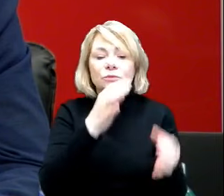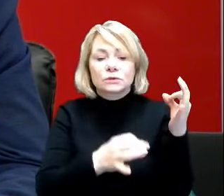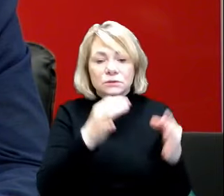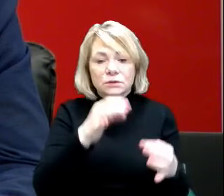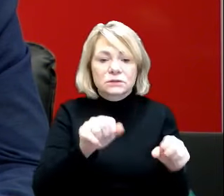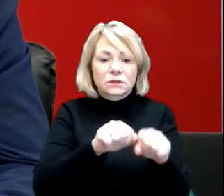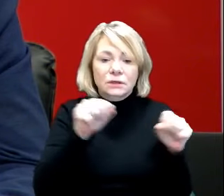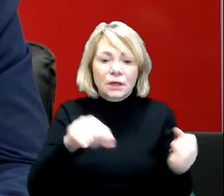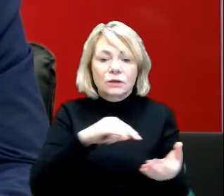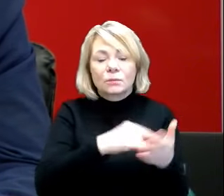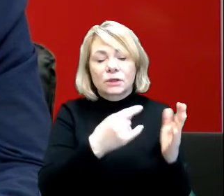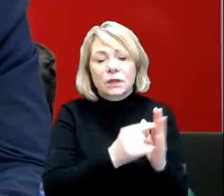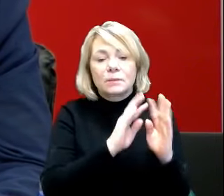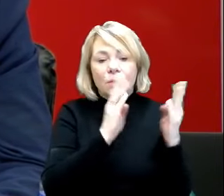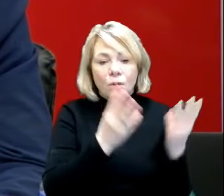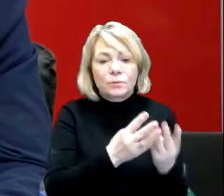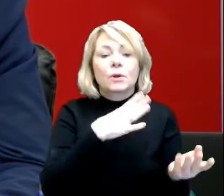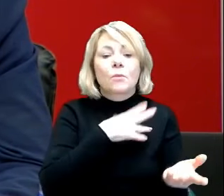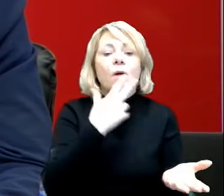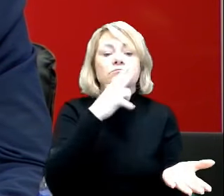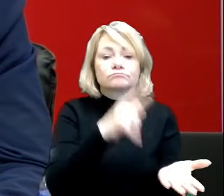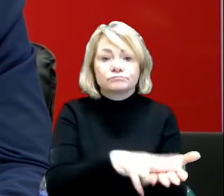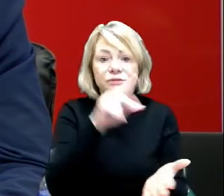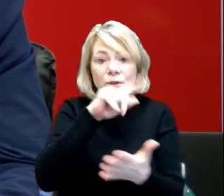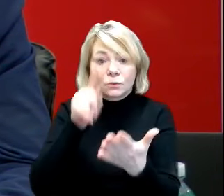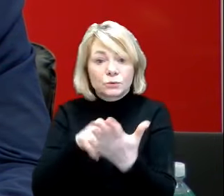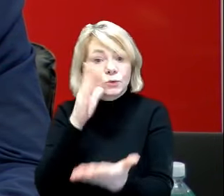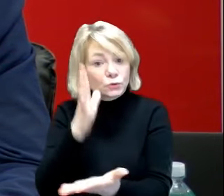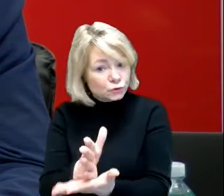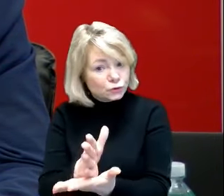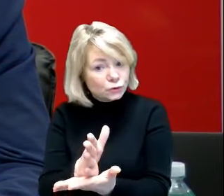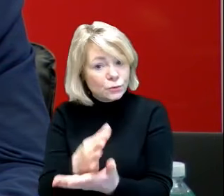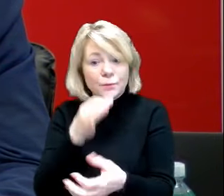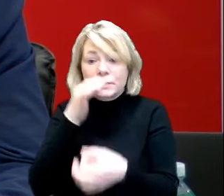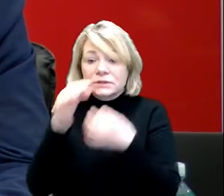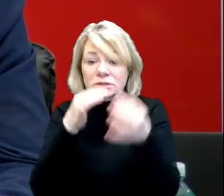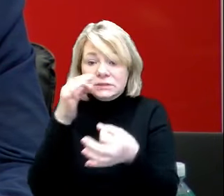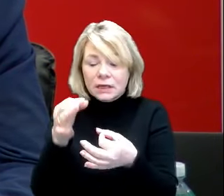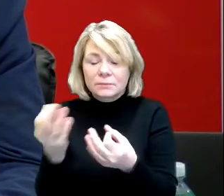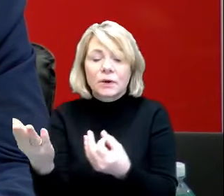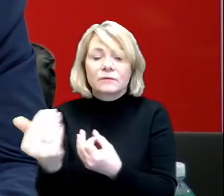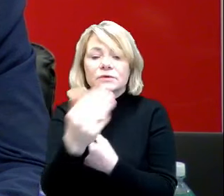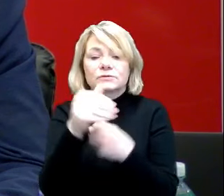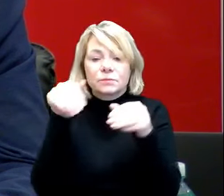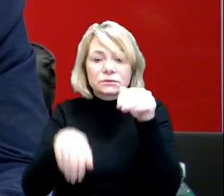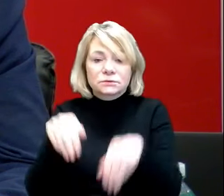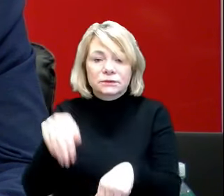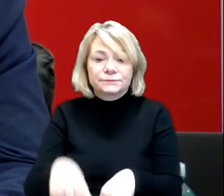ir jam pritarta ar turėtumėt klausimų pasisakymų kviečiu balsuoti